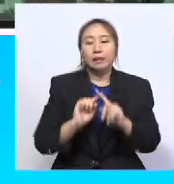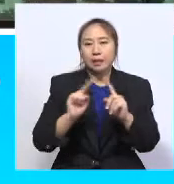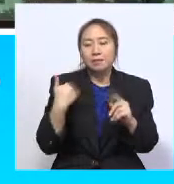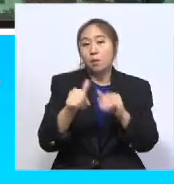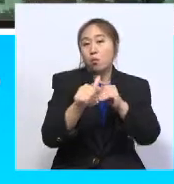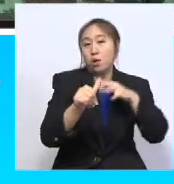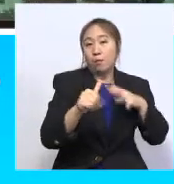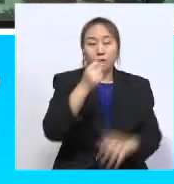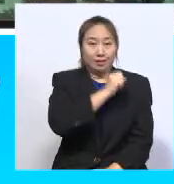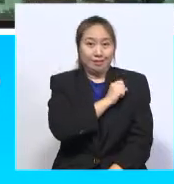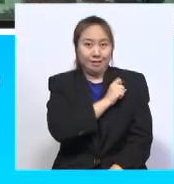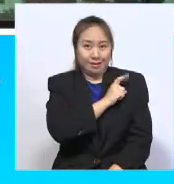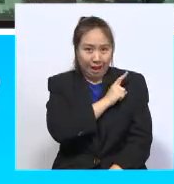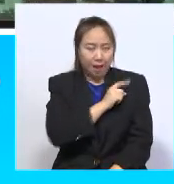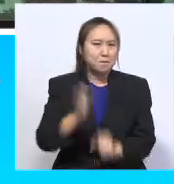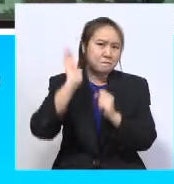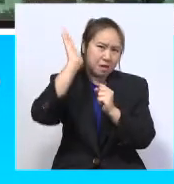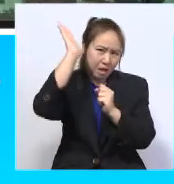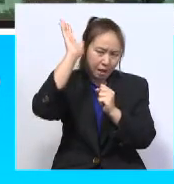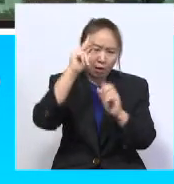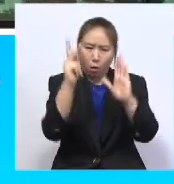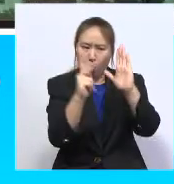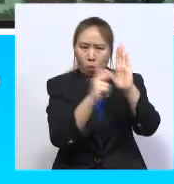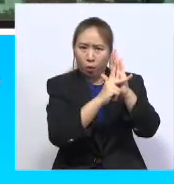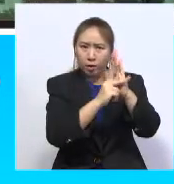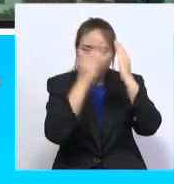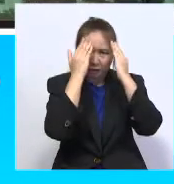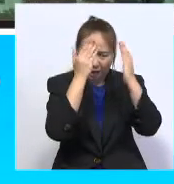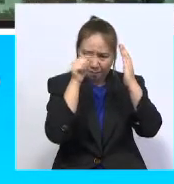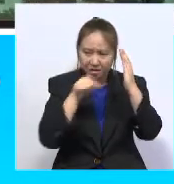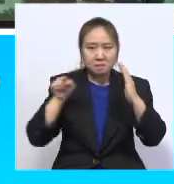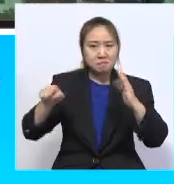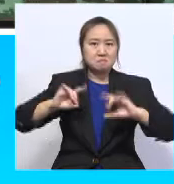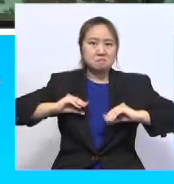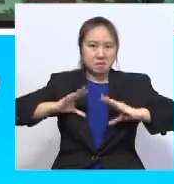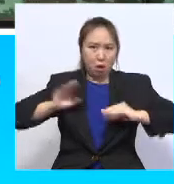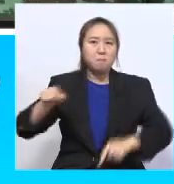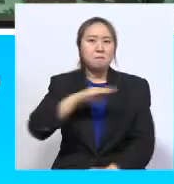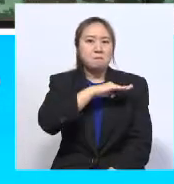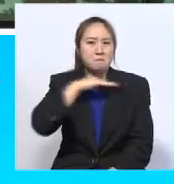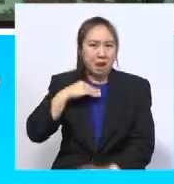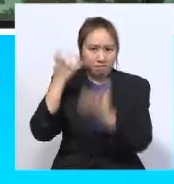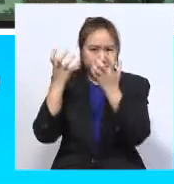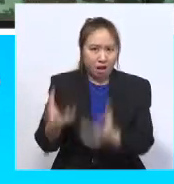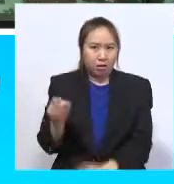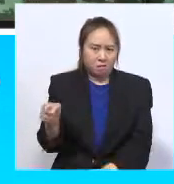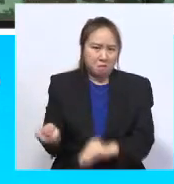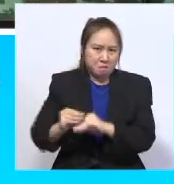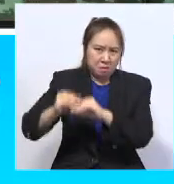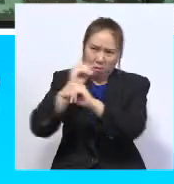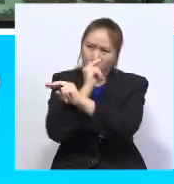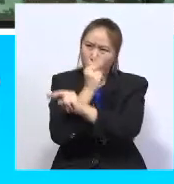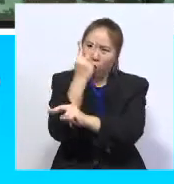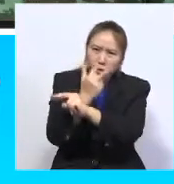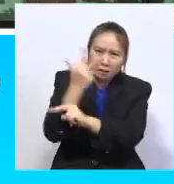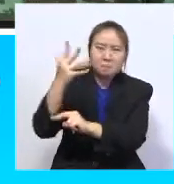นว่าผู้ที่ฝ่าฝืนบทบัญญัติของอิสลามในช่วงเทศกาลเดือนรอมฎอนเนี่ยจะเป็นบาปมากกว่าในช่วงปกติหลายเท่านะครับเพ